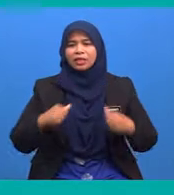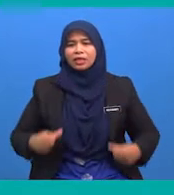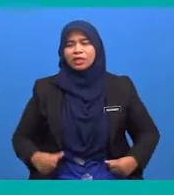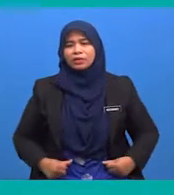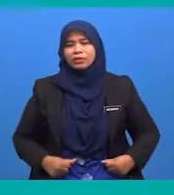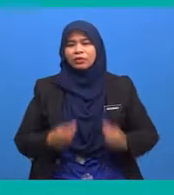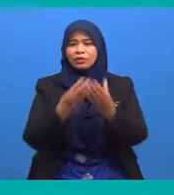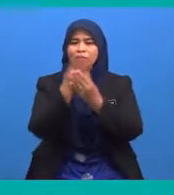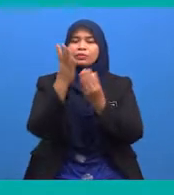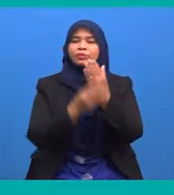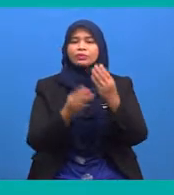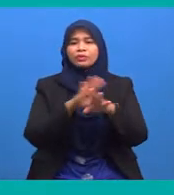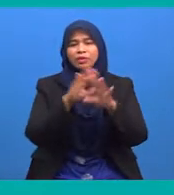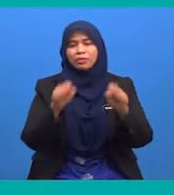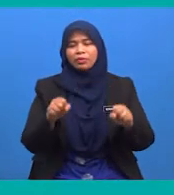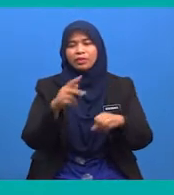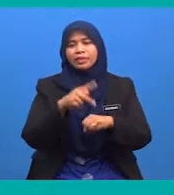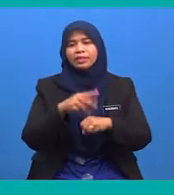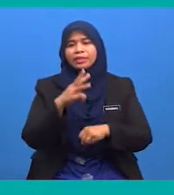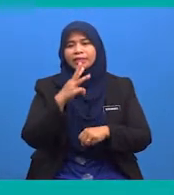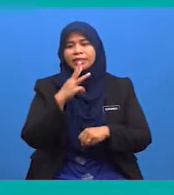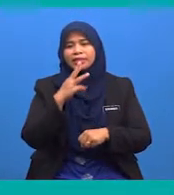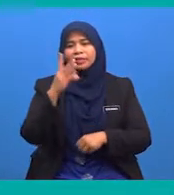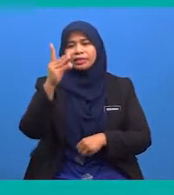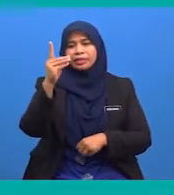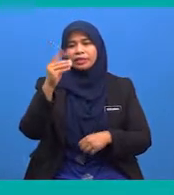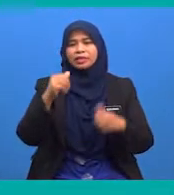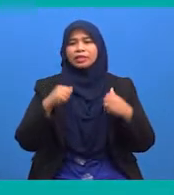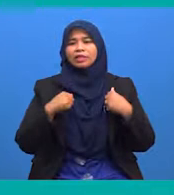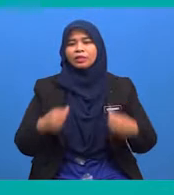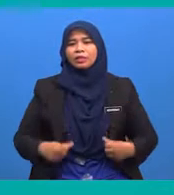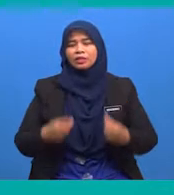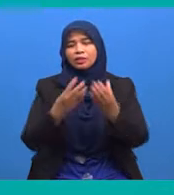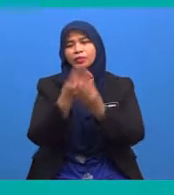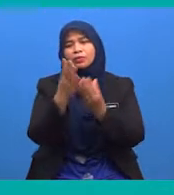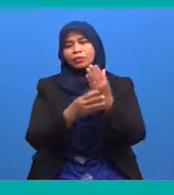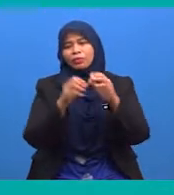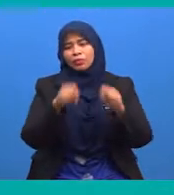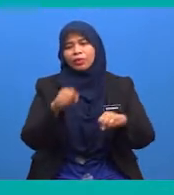Dan akhir sekali, anggota wuduk boleh terkena air.